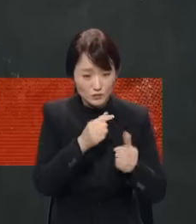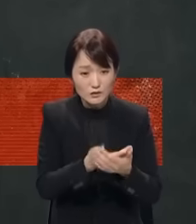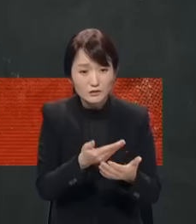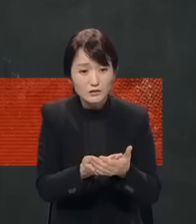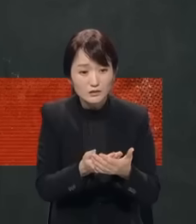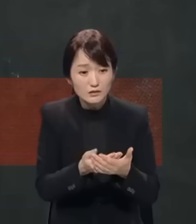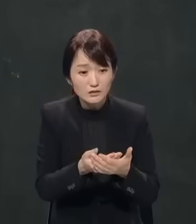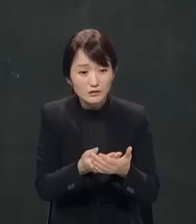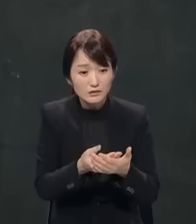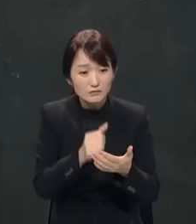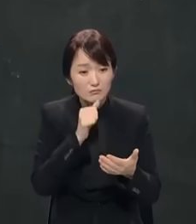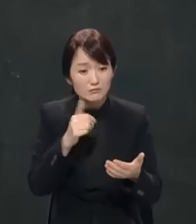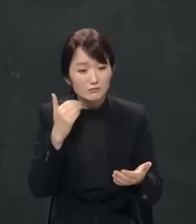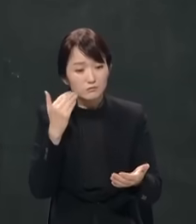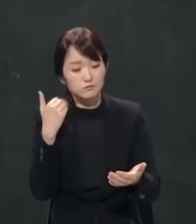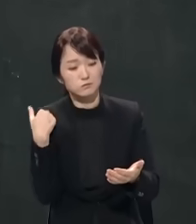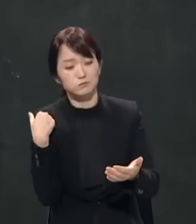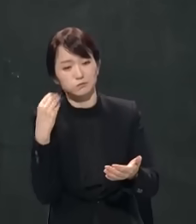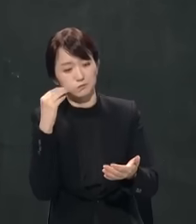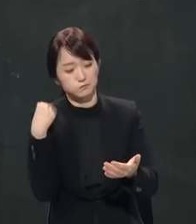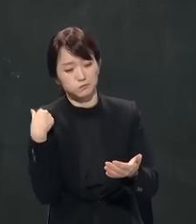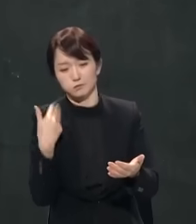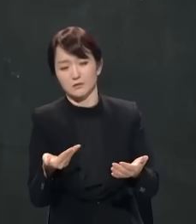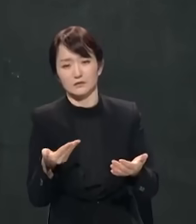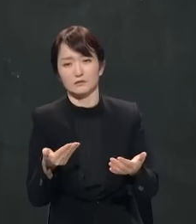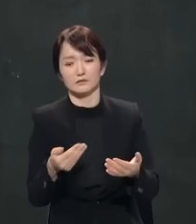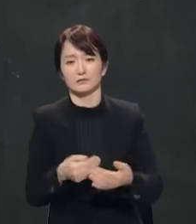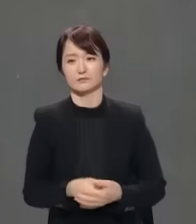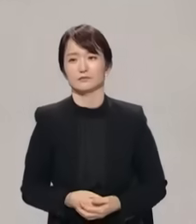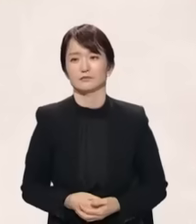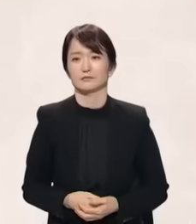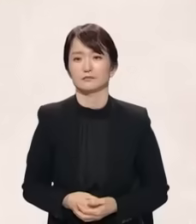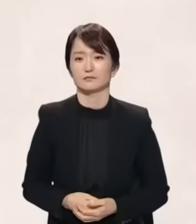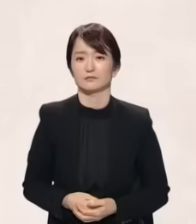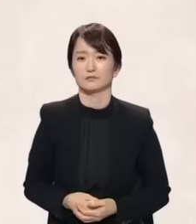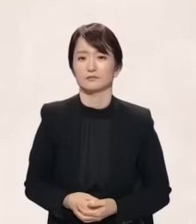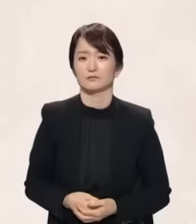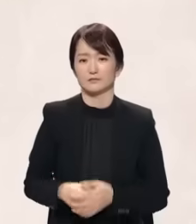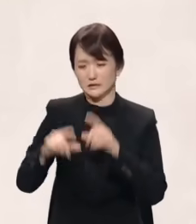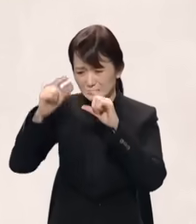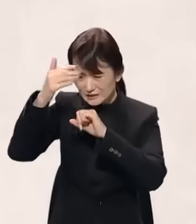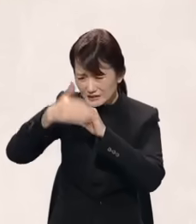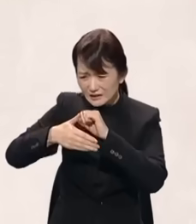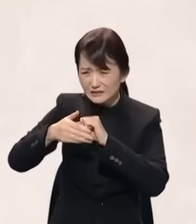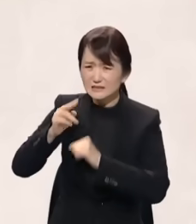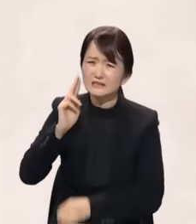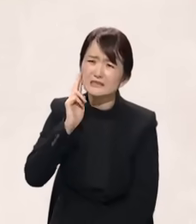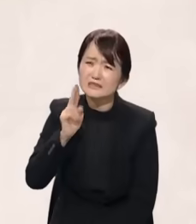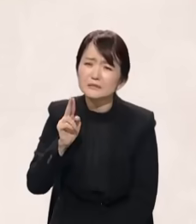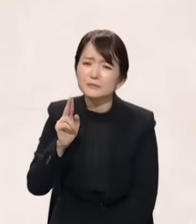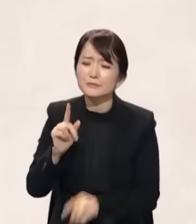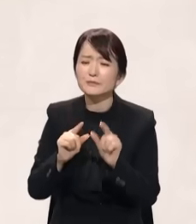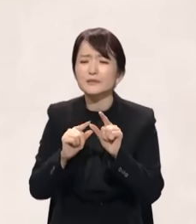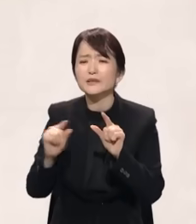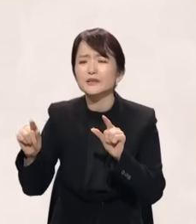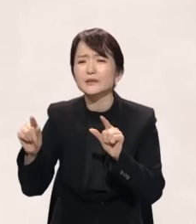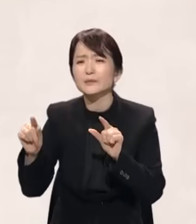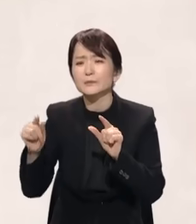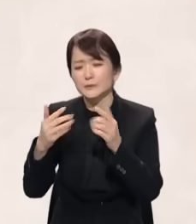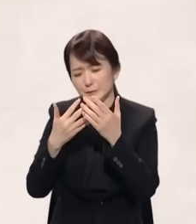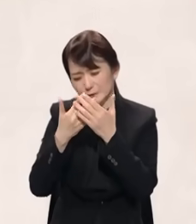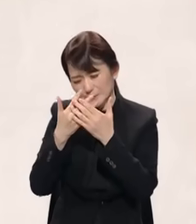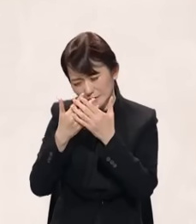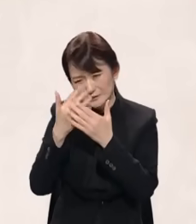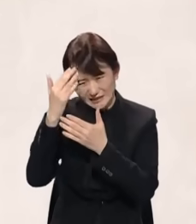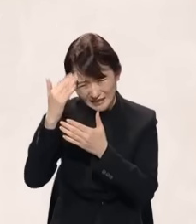정도를 방치하다시피 했다라는 게 일단 대리기사 측의 주장입니다. 저희가 사진이 너무 참혹해서 일부러 좀 흑백 처리를